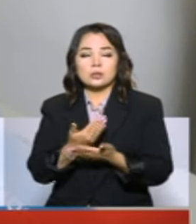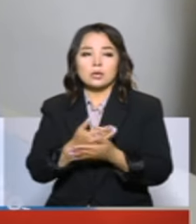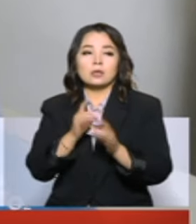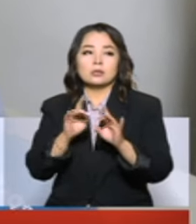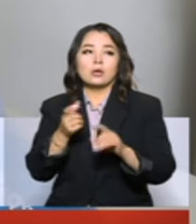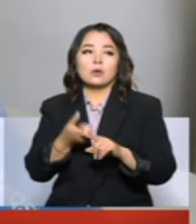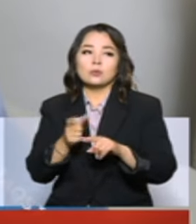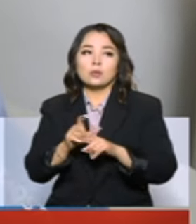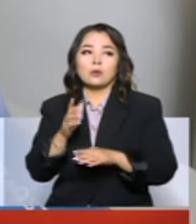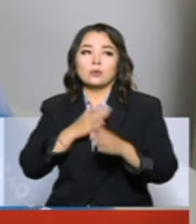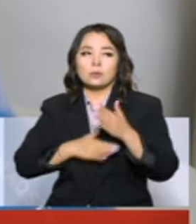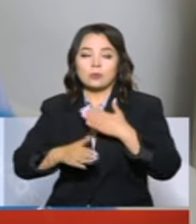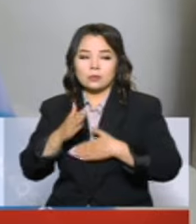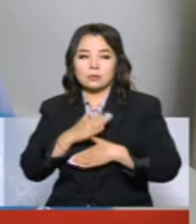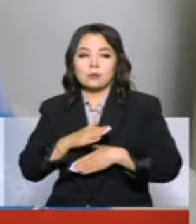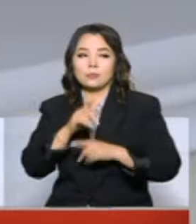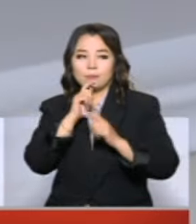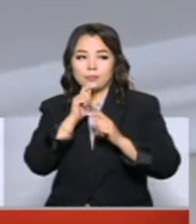қатты